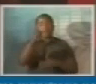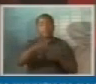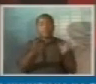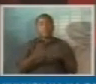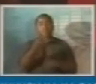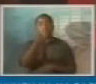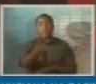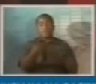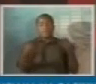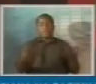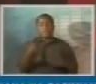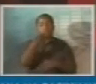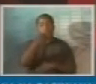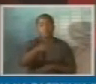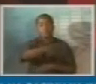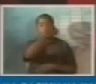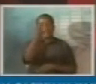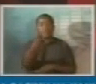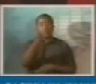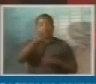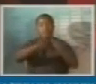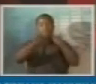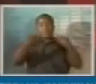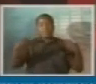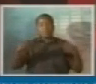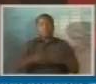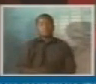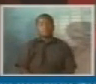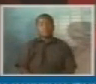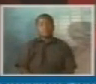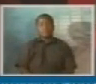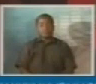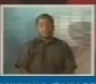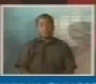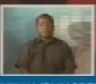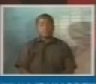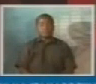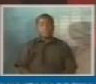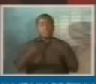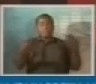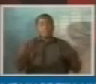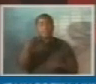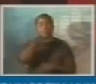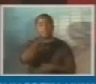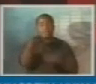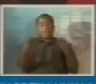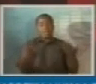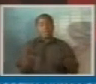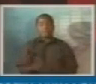anayeogopa. Sasa hivi tuna serikali mbili tu, watu wanapiga kelele vile vingamuzi vya kodi. Ukiweka ya tatu ataitunza nani? Kwa hiyo wala tusidanganyane